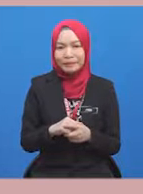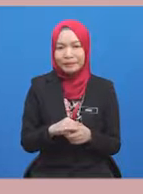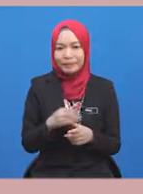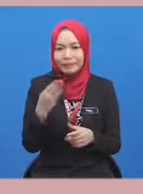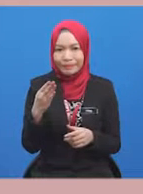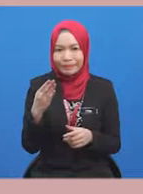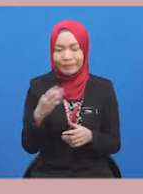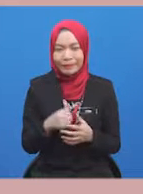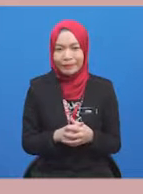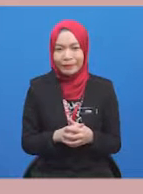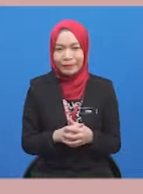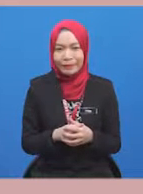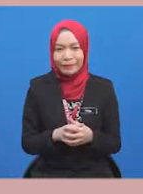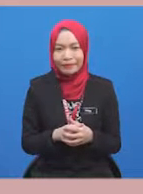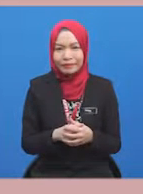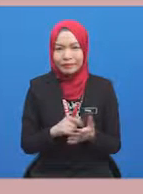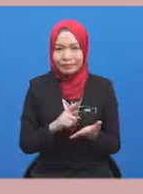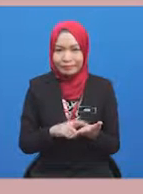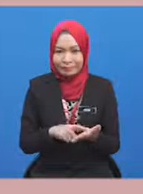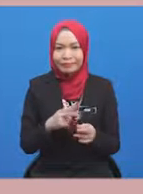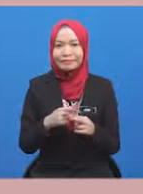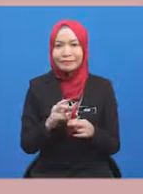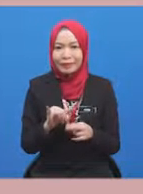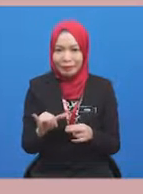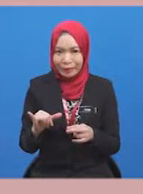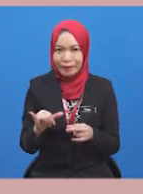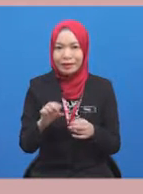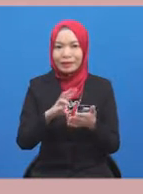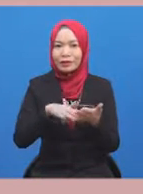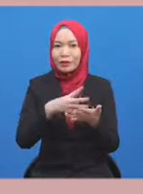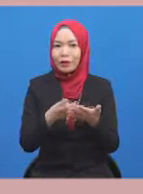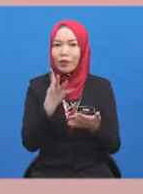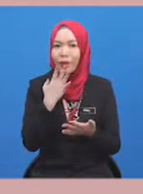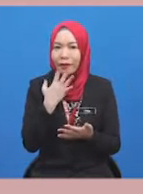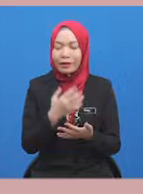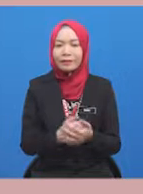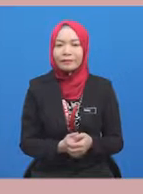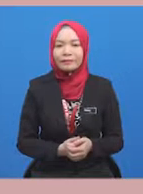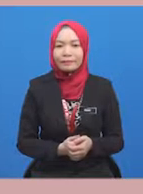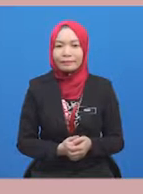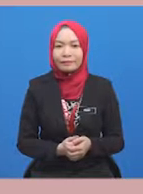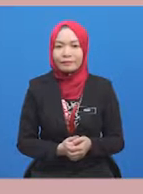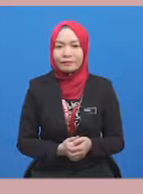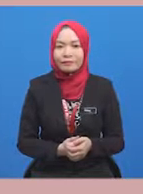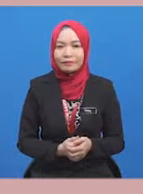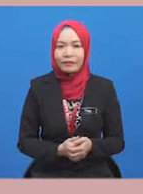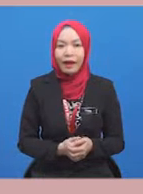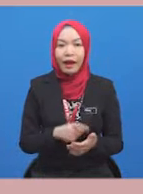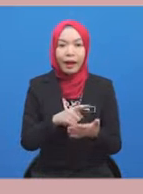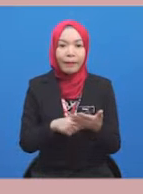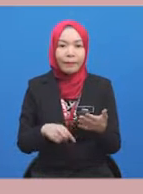Inilah yang dipanggil carta warna atau palette. Jadi, apakah